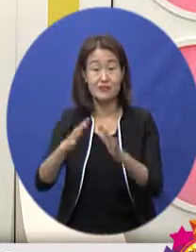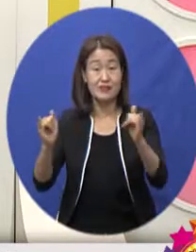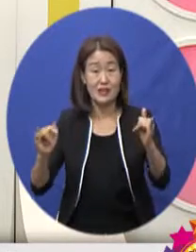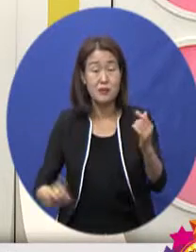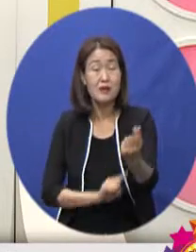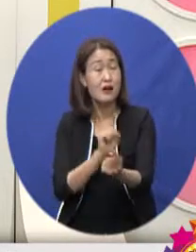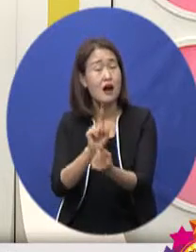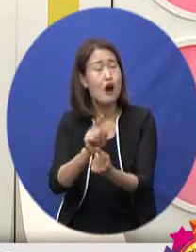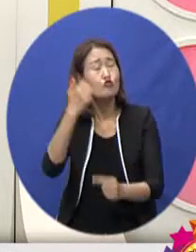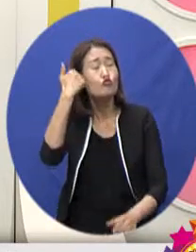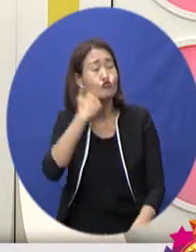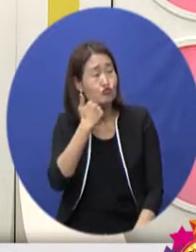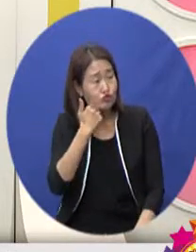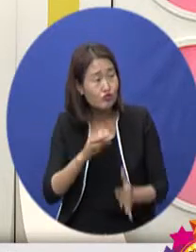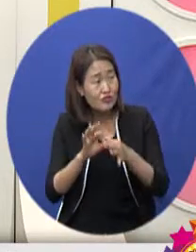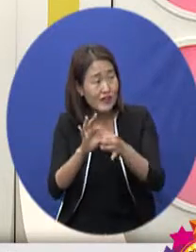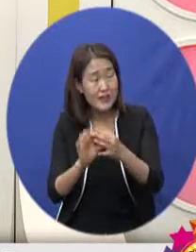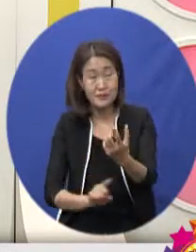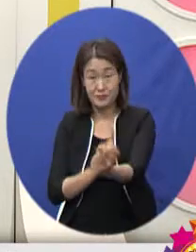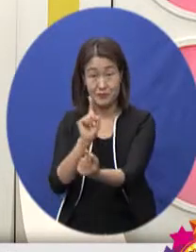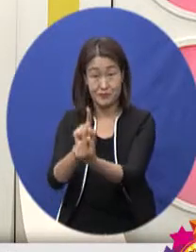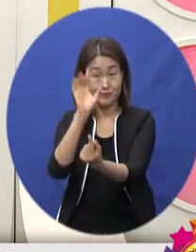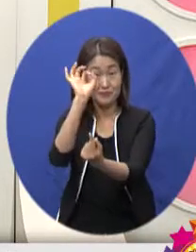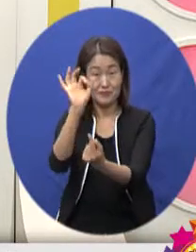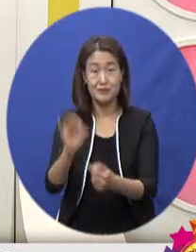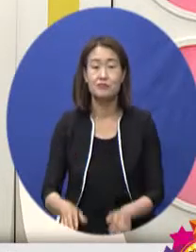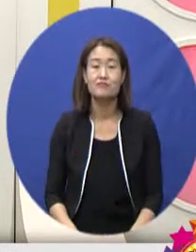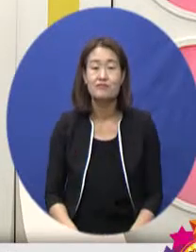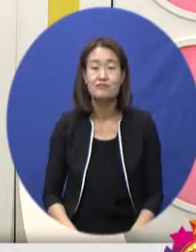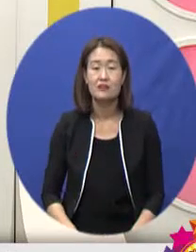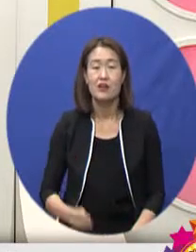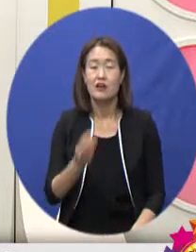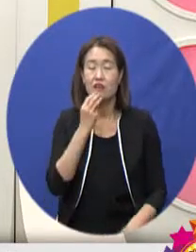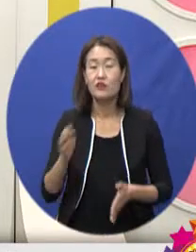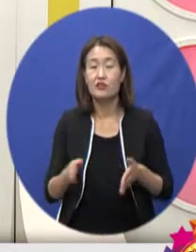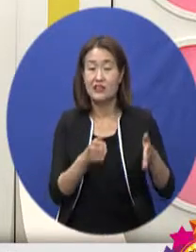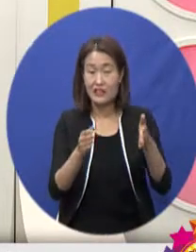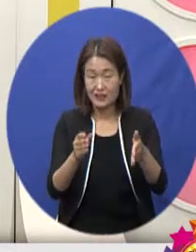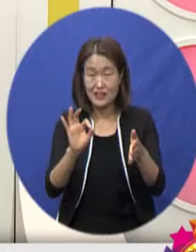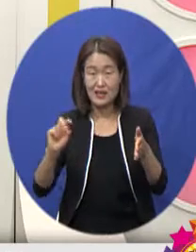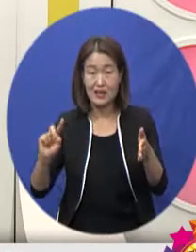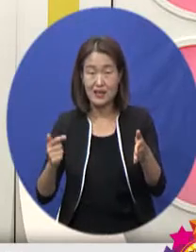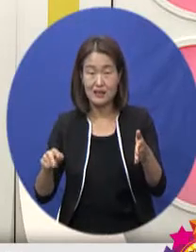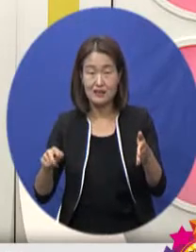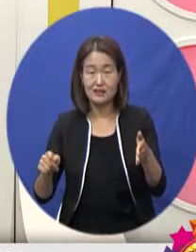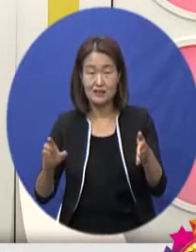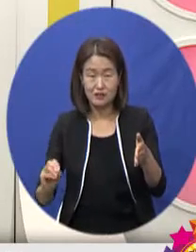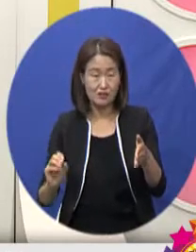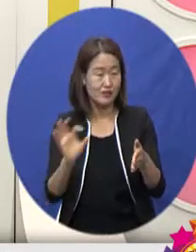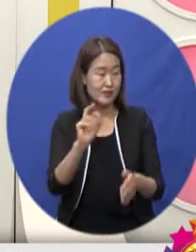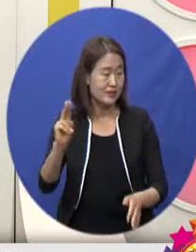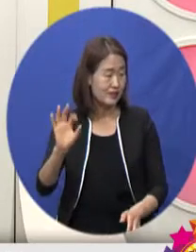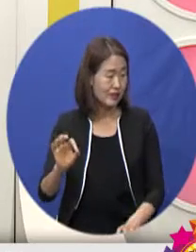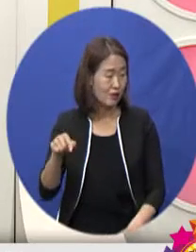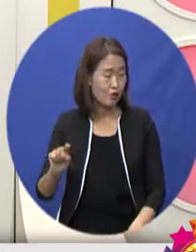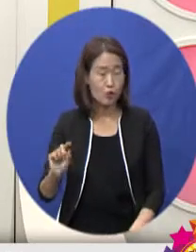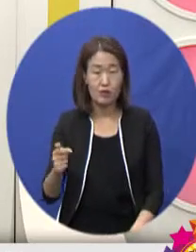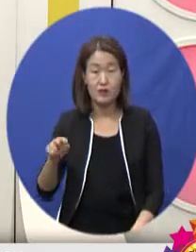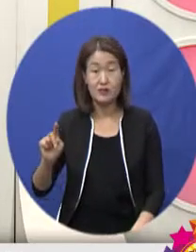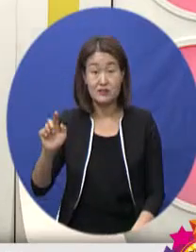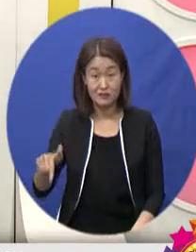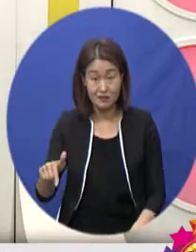참가자분은 어떤 분이 연결되어 있는지 만나보도록 하겠습니다. 경기 안성시에 살고 계시는 양원성님